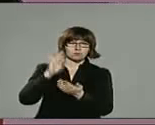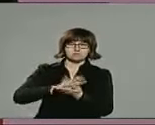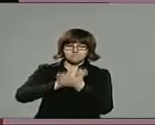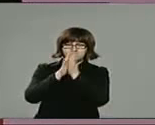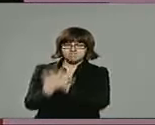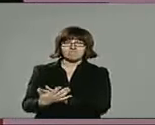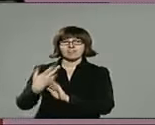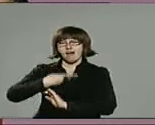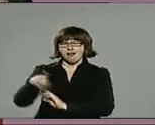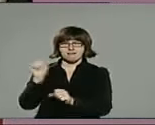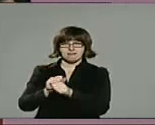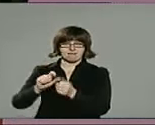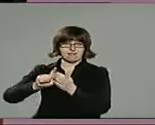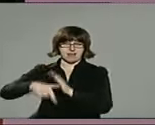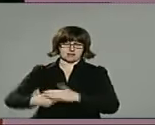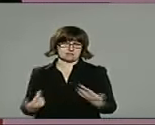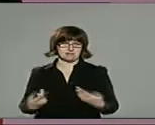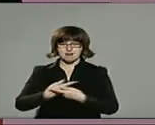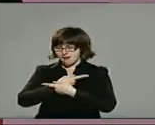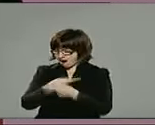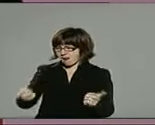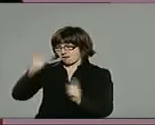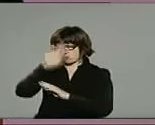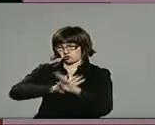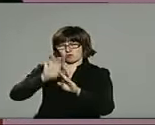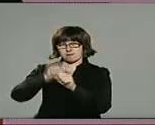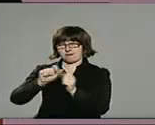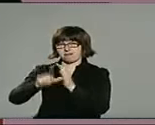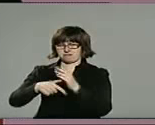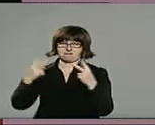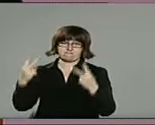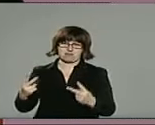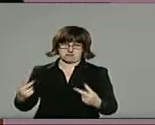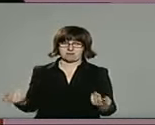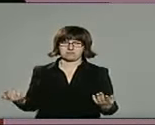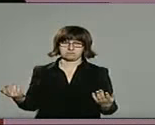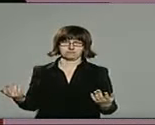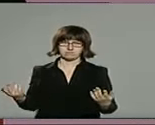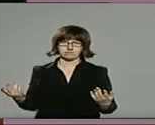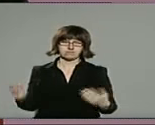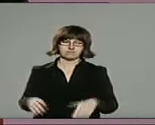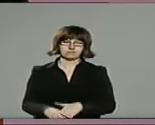Wandel sein, den sich alle in Deutschland leisten können, liebe Genossinnen und Genossen. Alle.